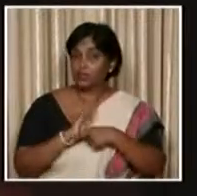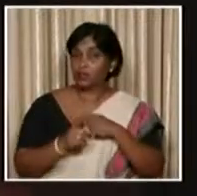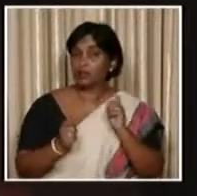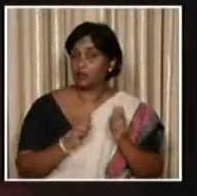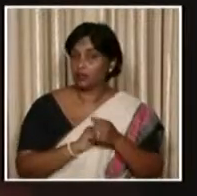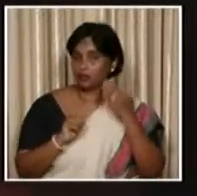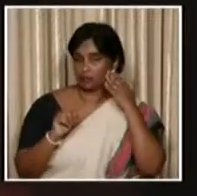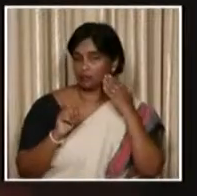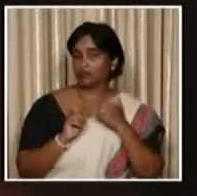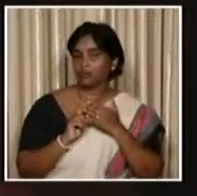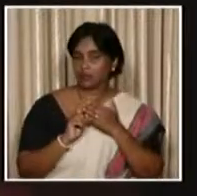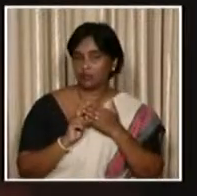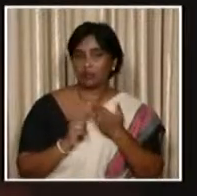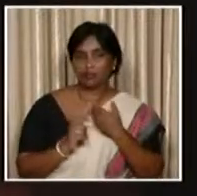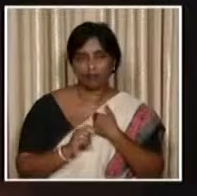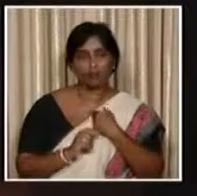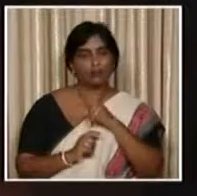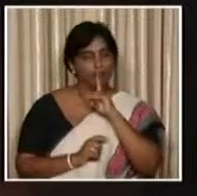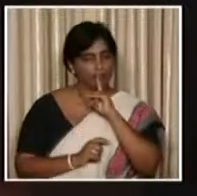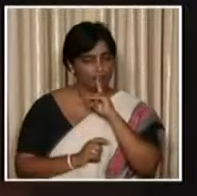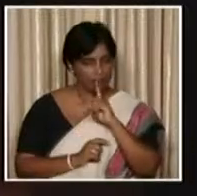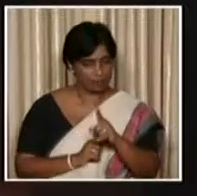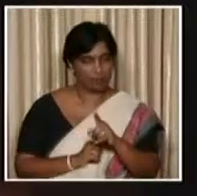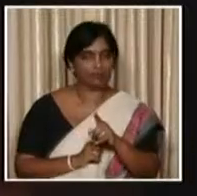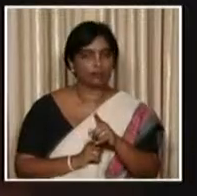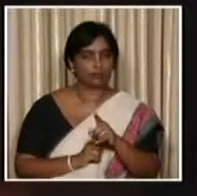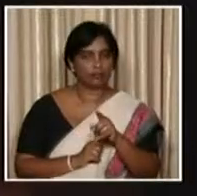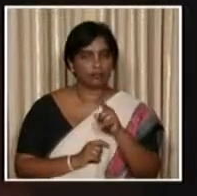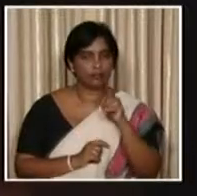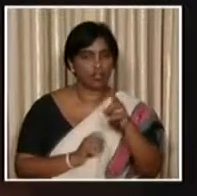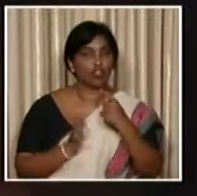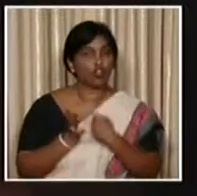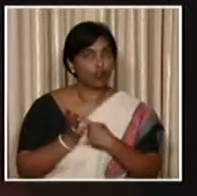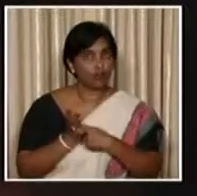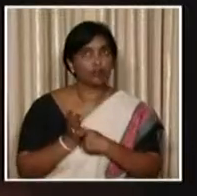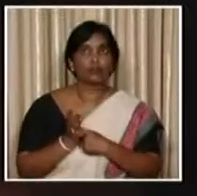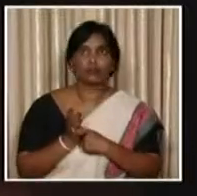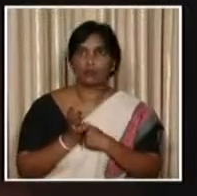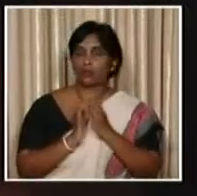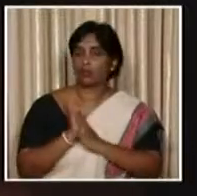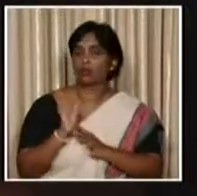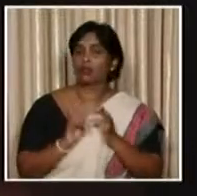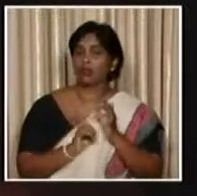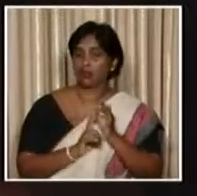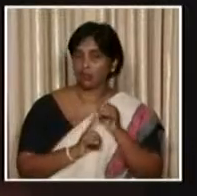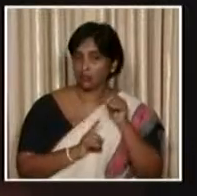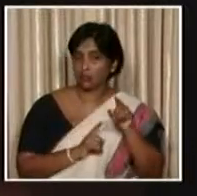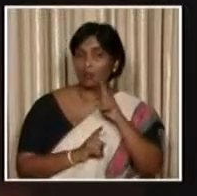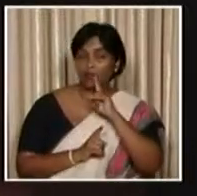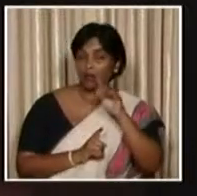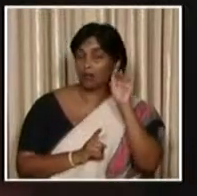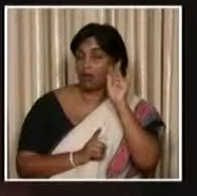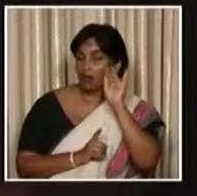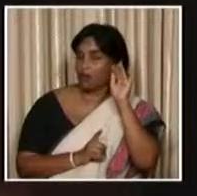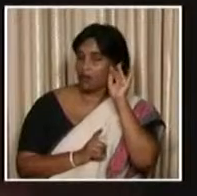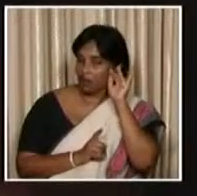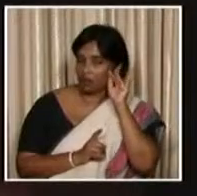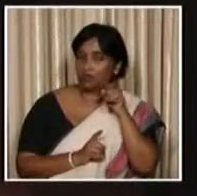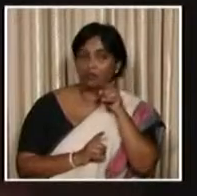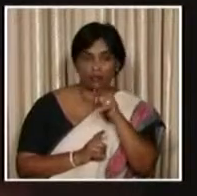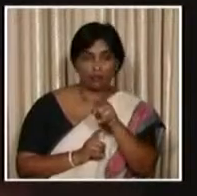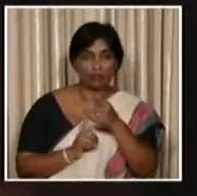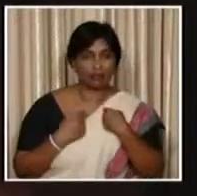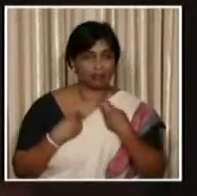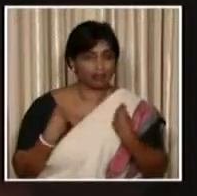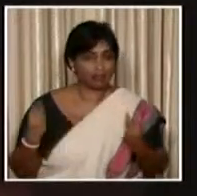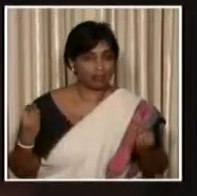ක්‍රිකට් පිළිබඳව මම ඔබතුමාගෙන් ඉල්ලීමක් කරනවා. රොෂාන් රණසිංහ මැතිතුමාට සවන් දීලා ඔය ඔබතුමා